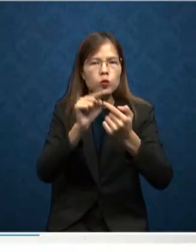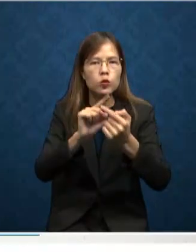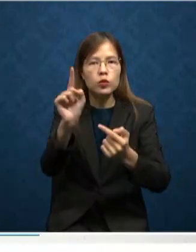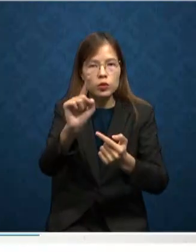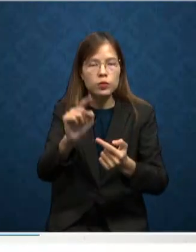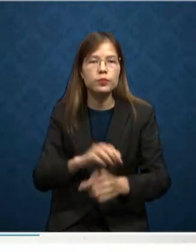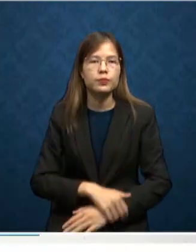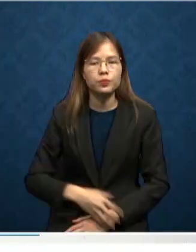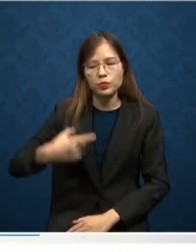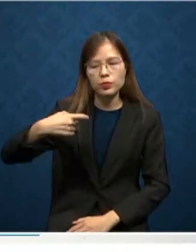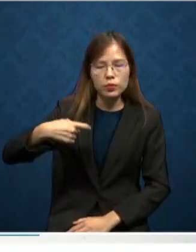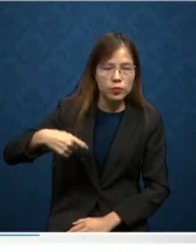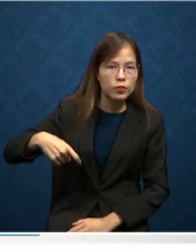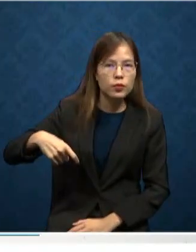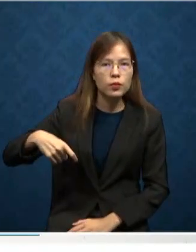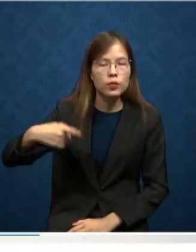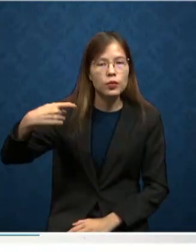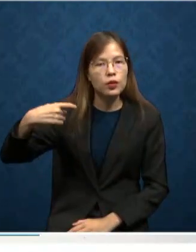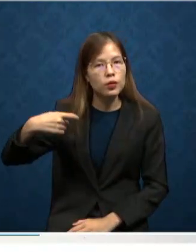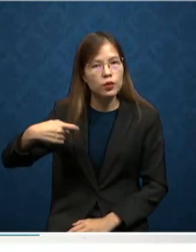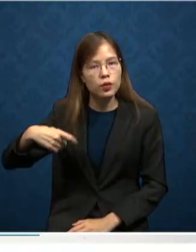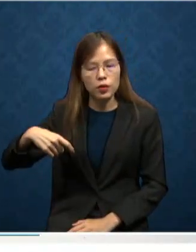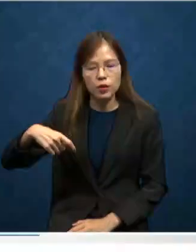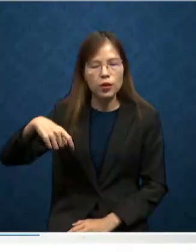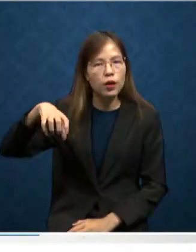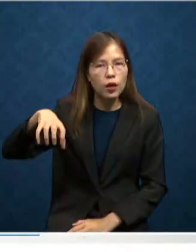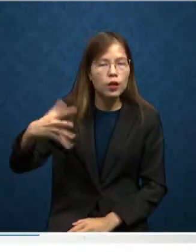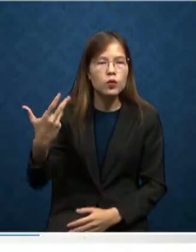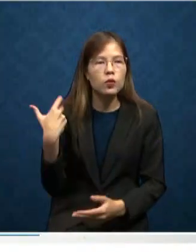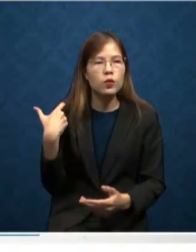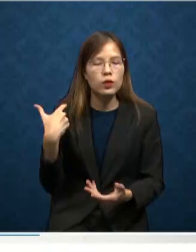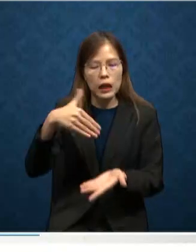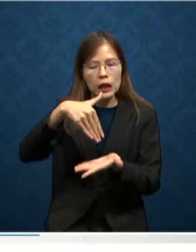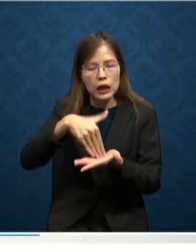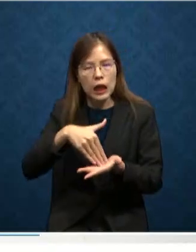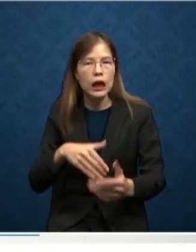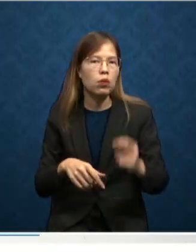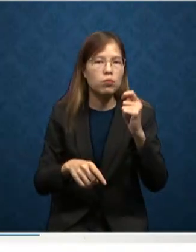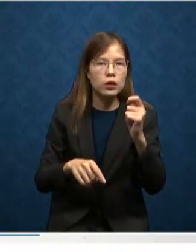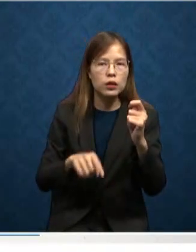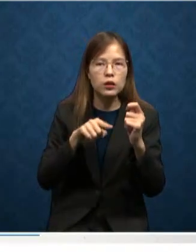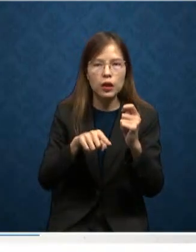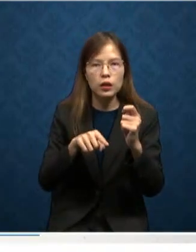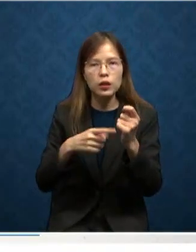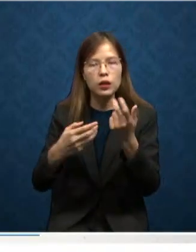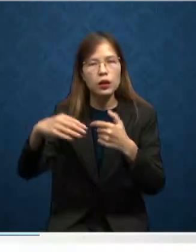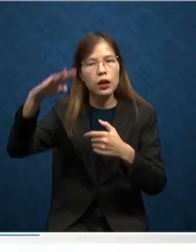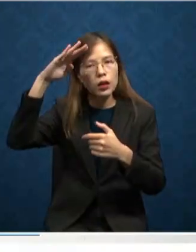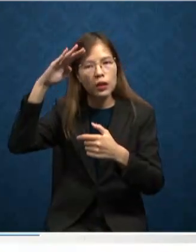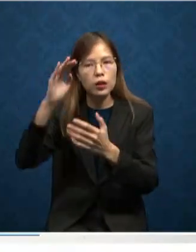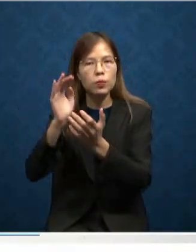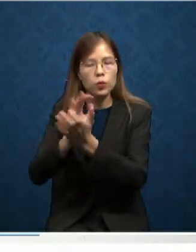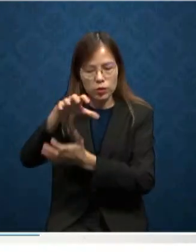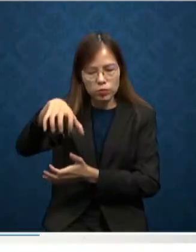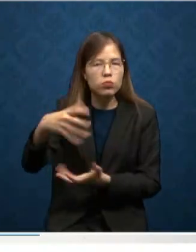อัยการอยู่ที่สถานีตำรวจหรืออยู่ที่เอ่อศาลากลางหรืออยู่ที่อำเภออะไรตงอันนี้นี้เราก็ก็คิดไว้นะครับแล้วก็